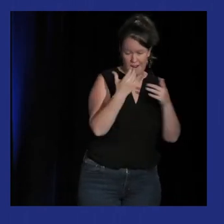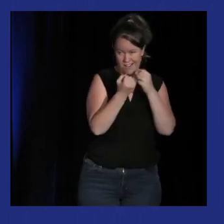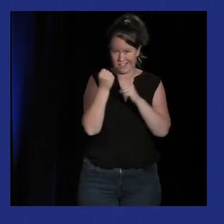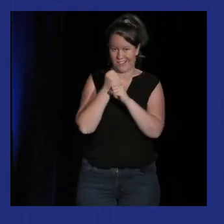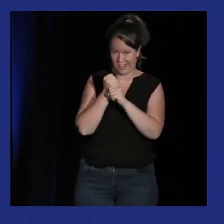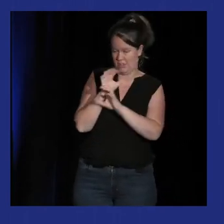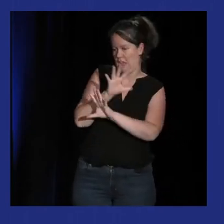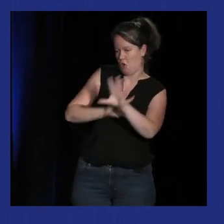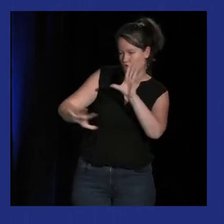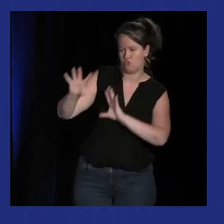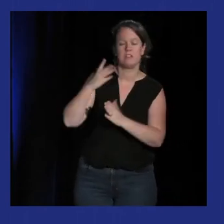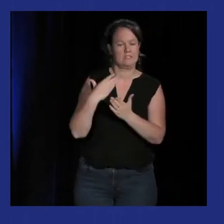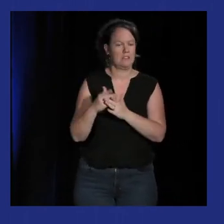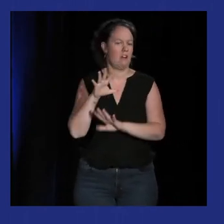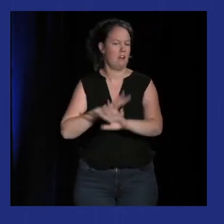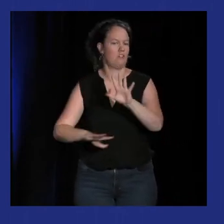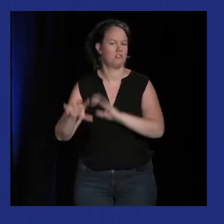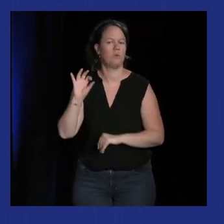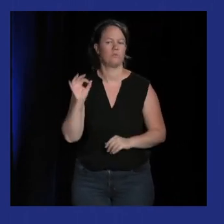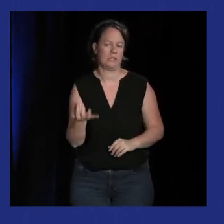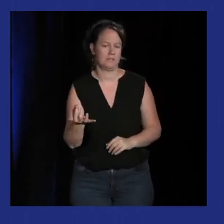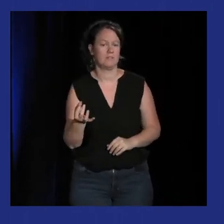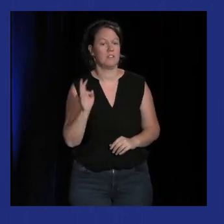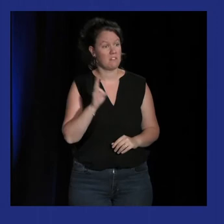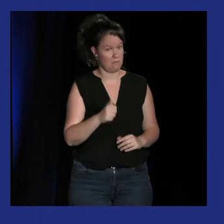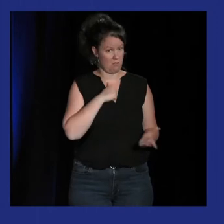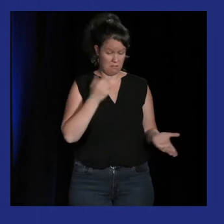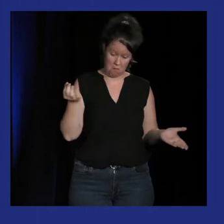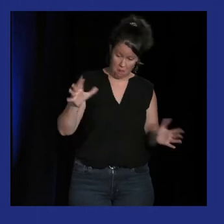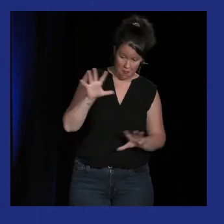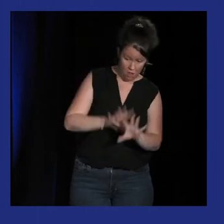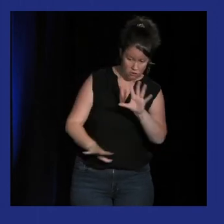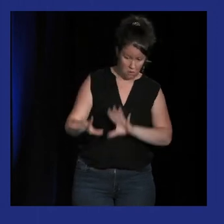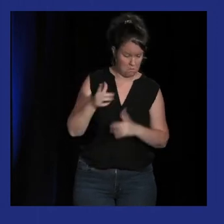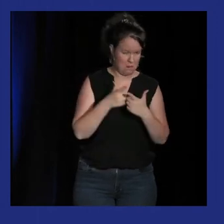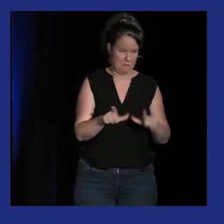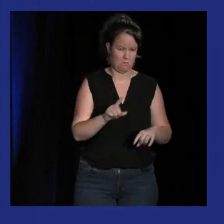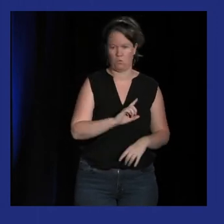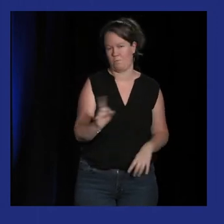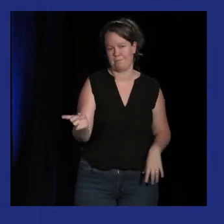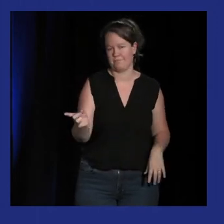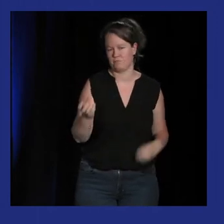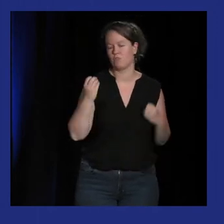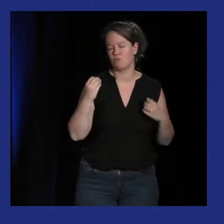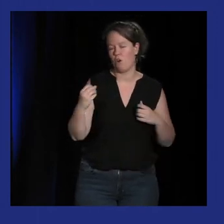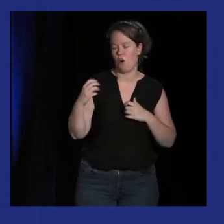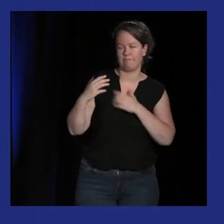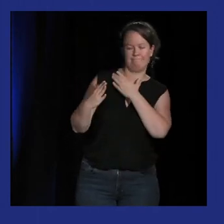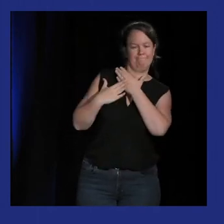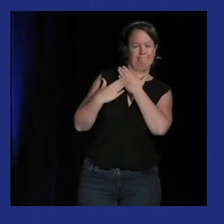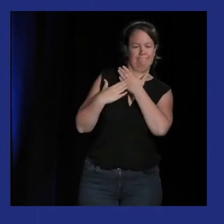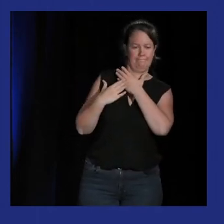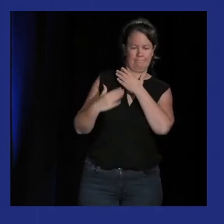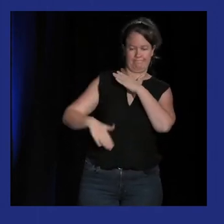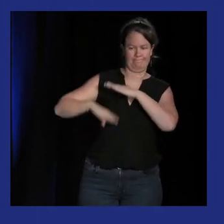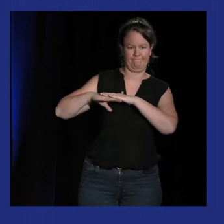de l'arrangement et ça l'arrangement on est très rarement libre de le faire et souvent on a même on a même pas du